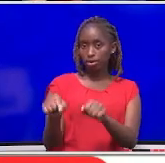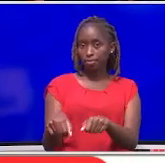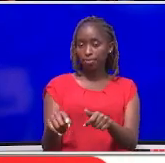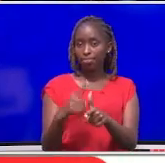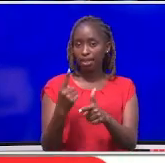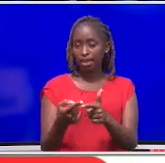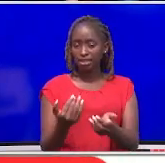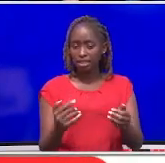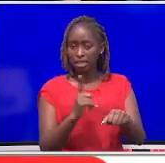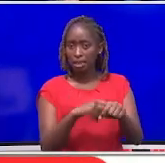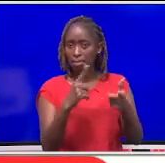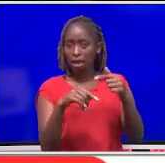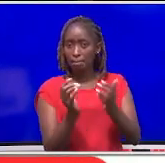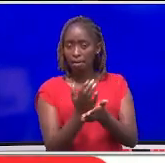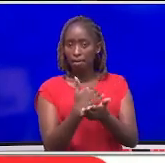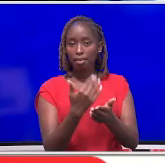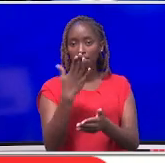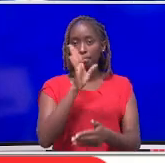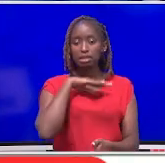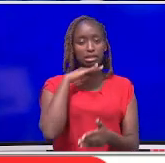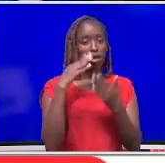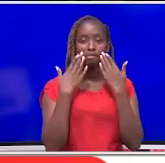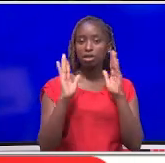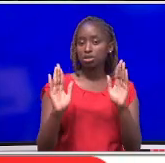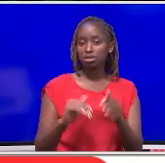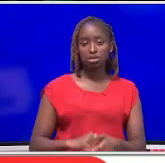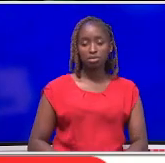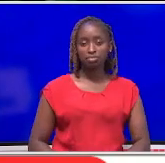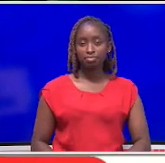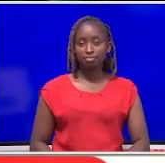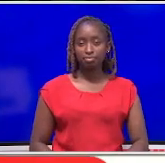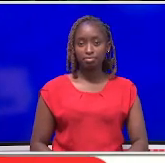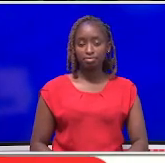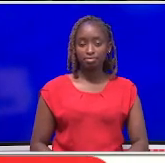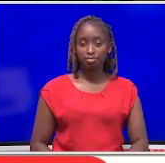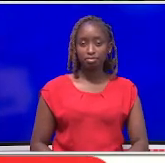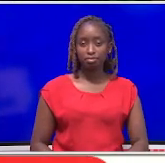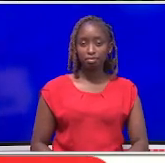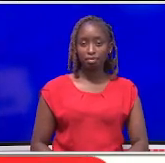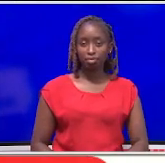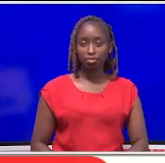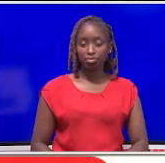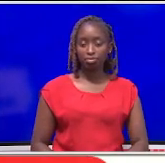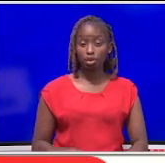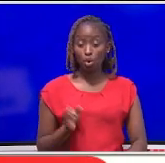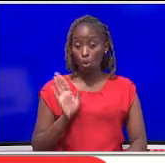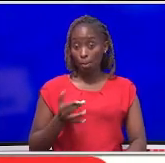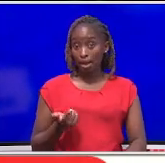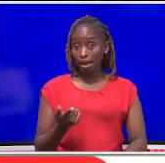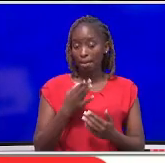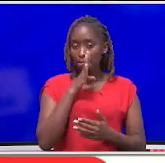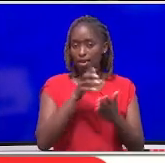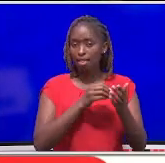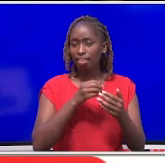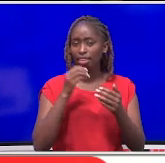watoto wakija kutolewa wameshafariki. Walitukanana na bwana yake na akafukuzwa. Na